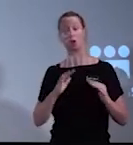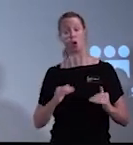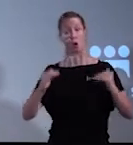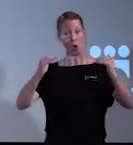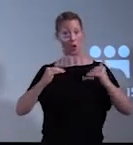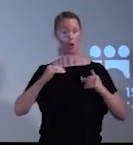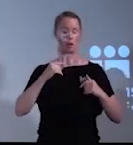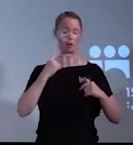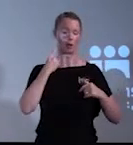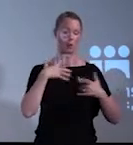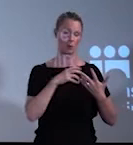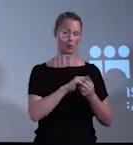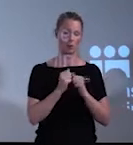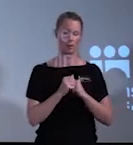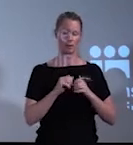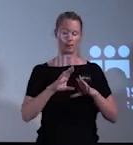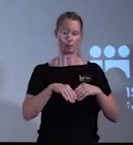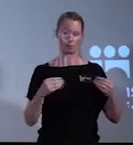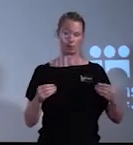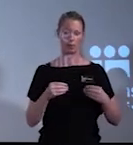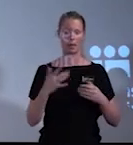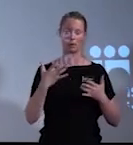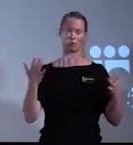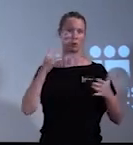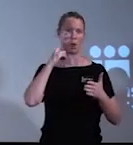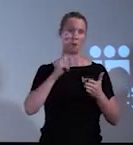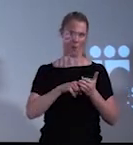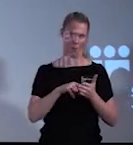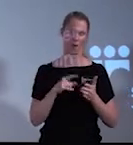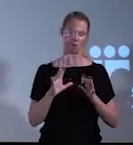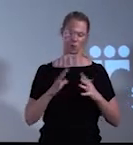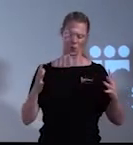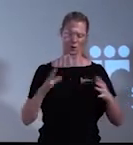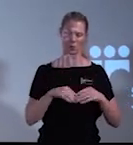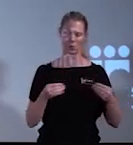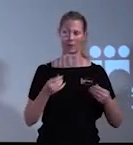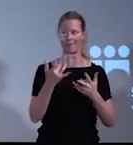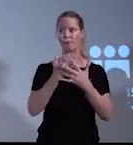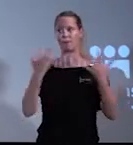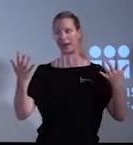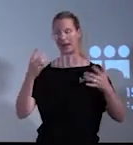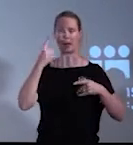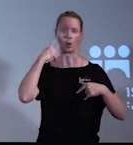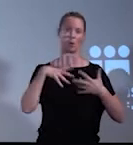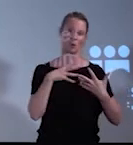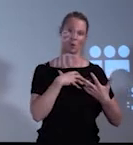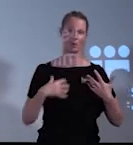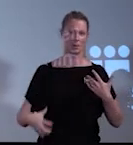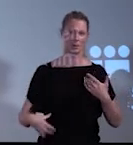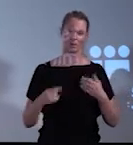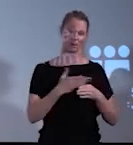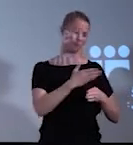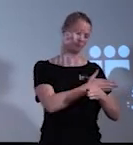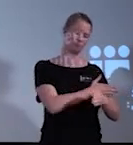den kulturpolitikens budget i stort, det är ju det stora målet. Det har ju säkert flera kulturministrar före